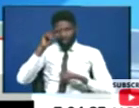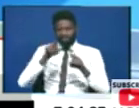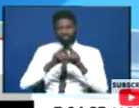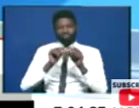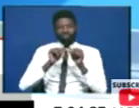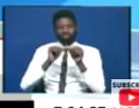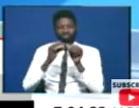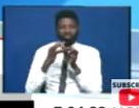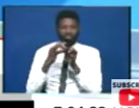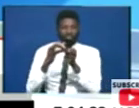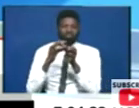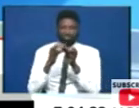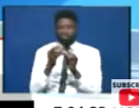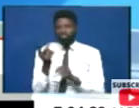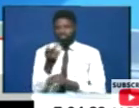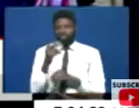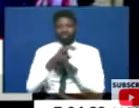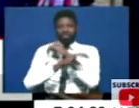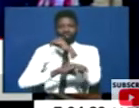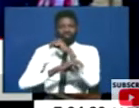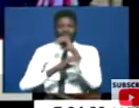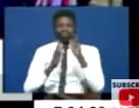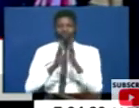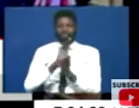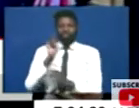ushirikiano baina ya nchi zao na taifa hili.